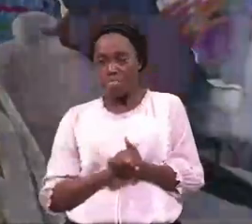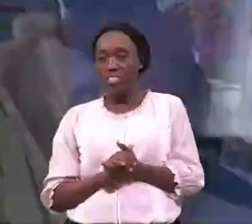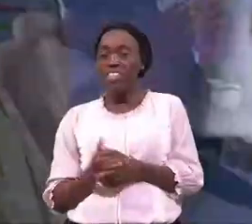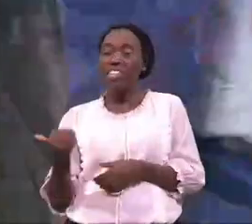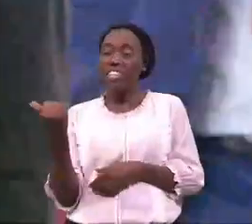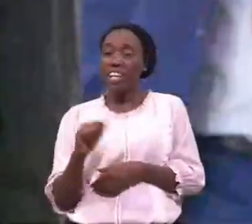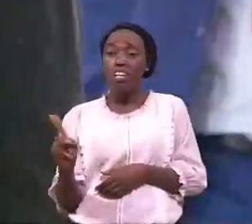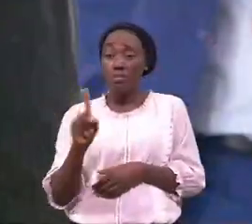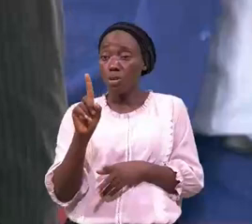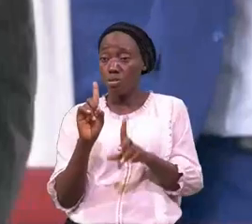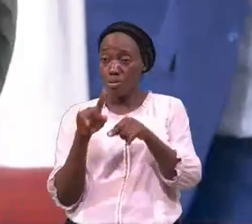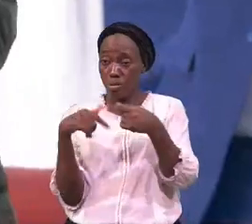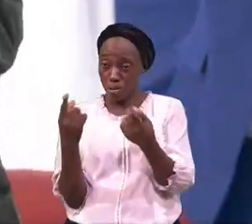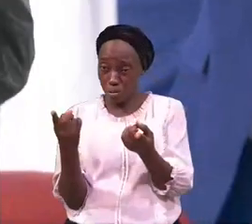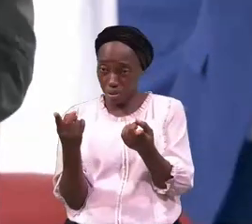Partout où tu vas,